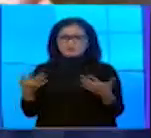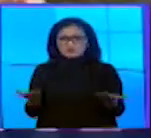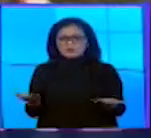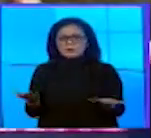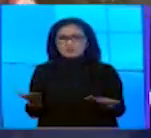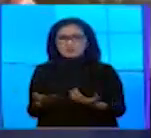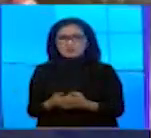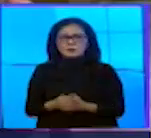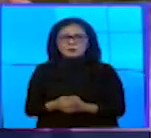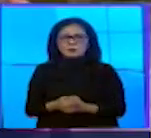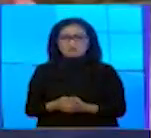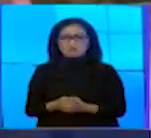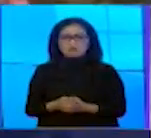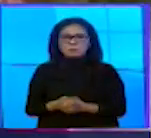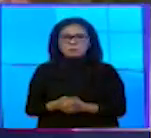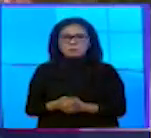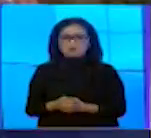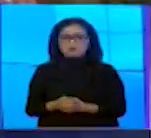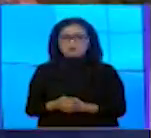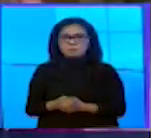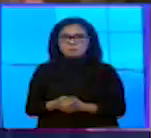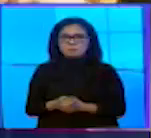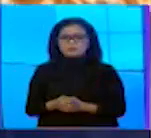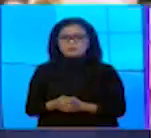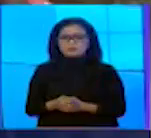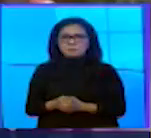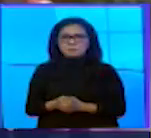lah, saya dan Pak Babinsa, Pak Bimas,